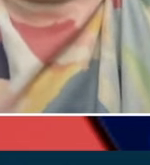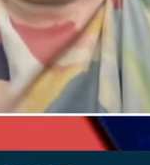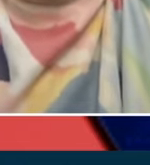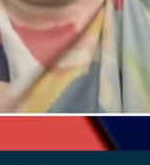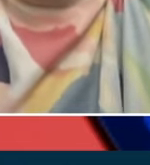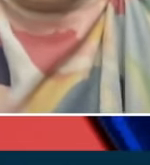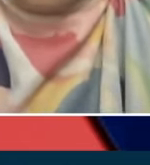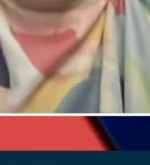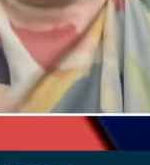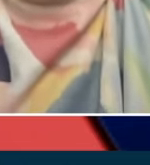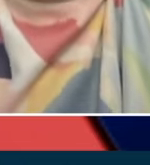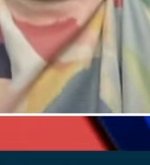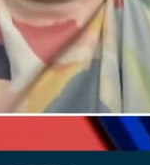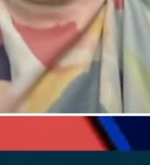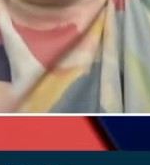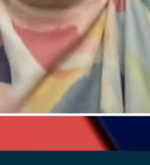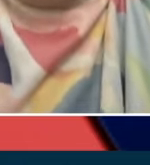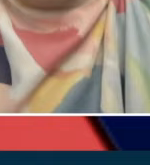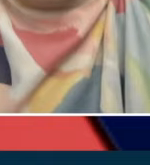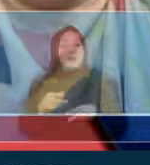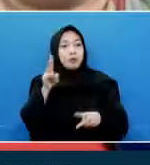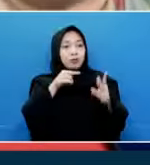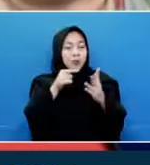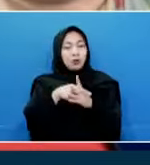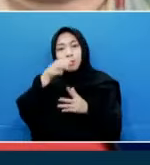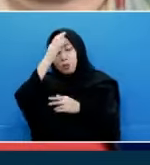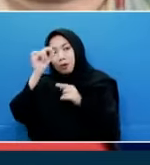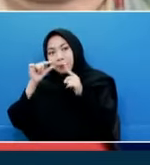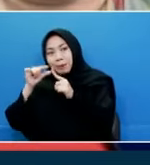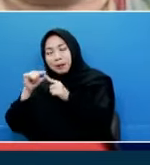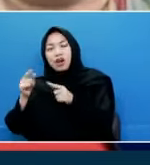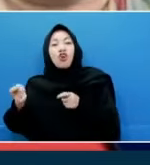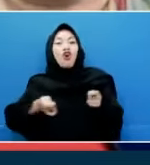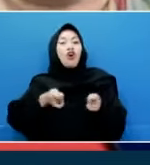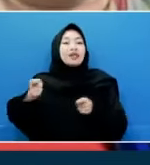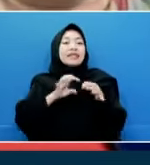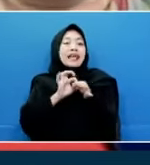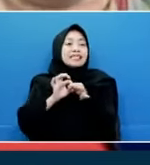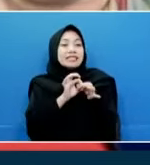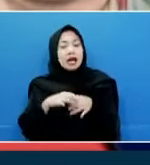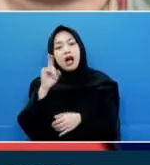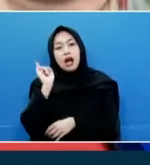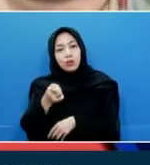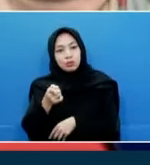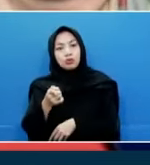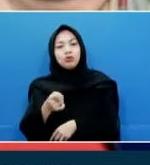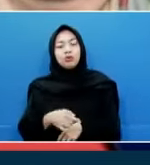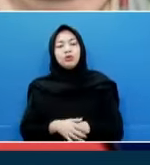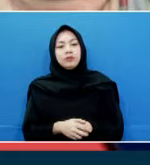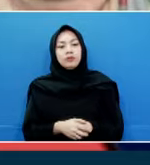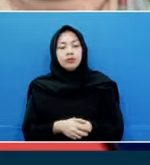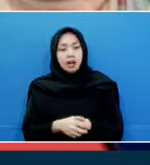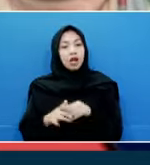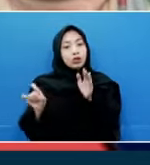antara Satpol PP dan Bawaslu harus berkoordinasi dan kemudian harus menurunkan di mana alat peraga itu tidak boleh dan